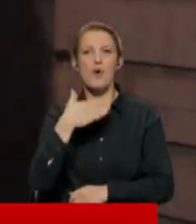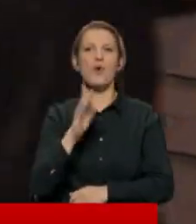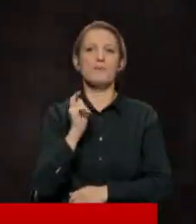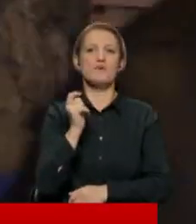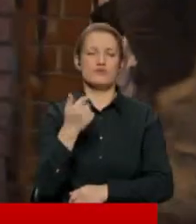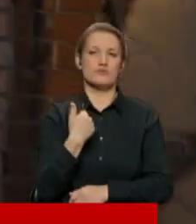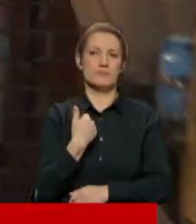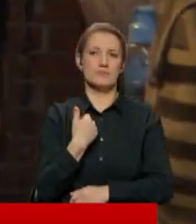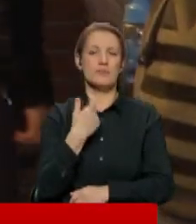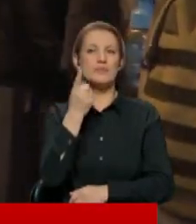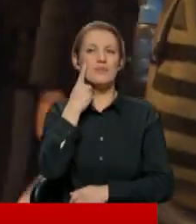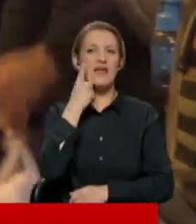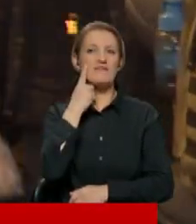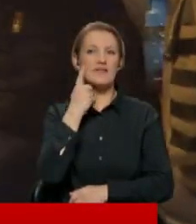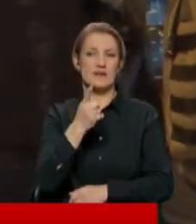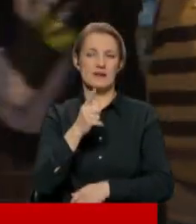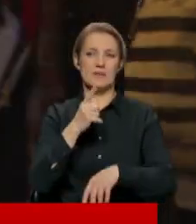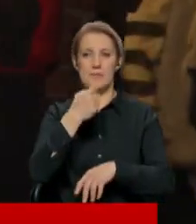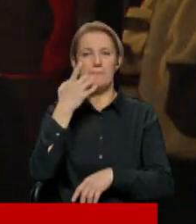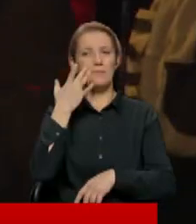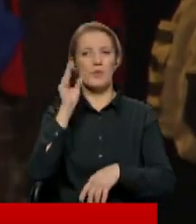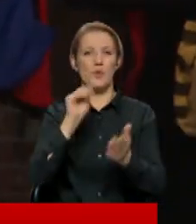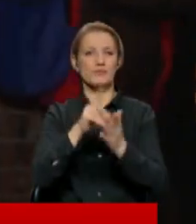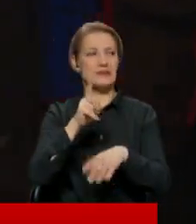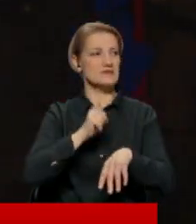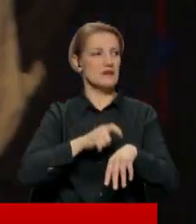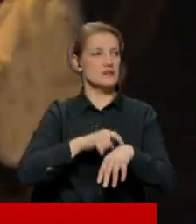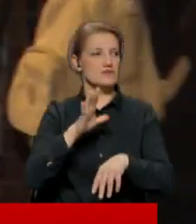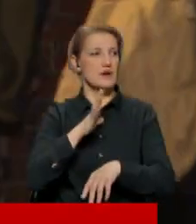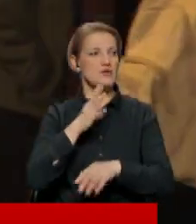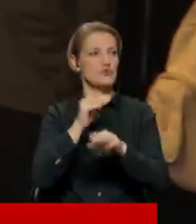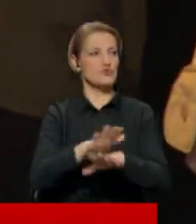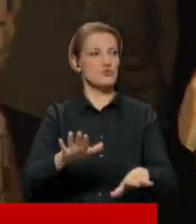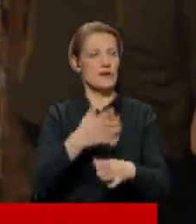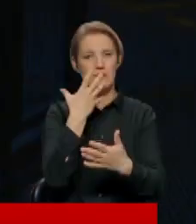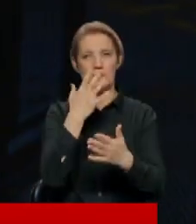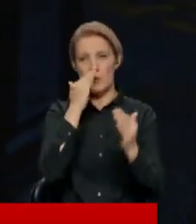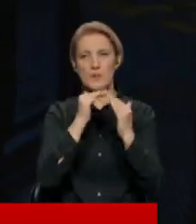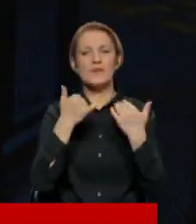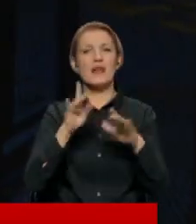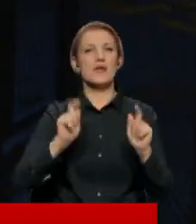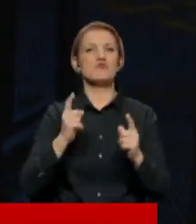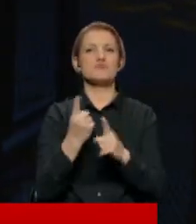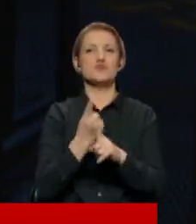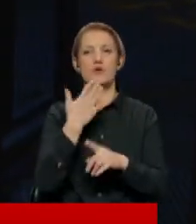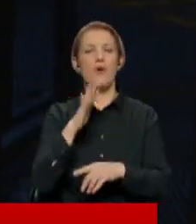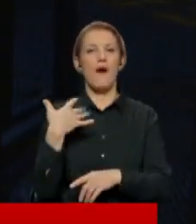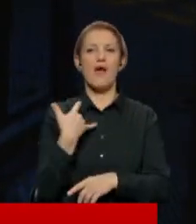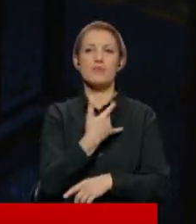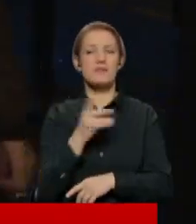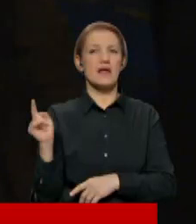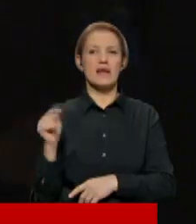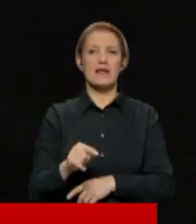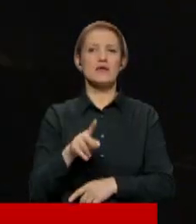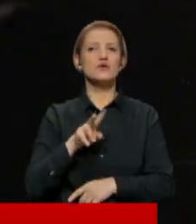benim getirmeye. Devletin belirlediği bir saat var. Aslında uygun değil çocuklar için de ama yapacak bir şey yok. Mesela bir ara annemle